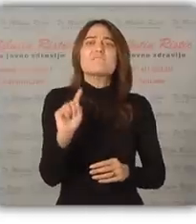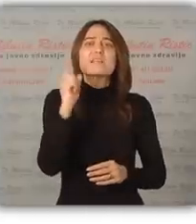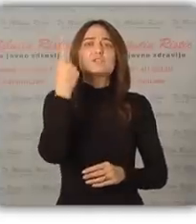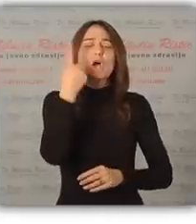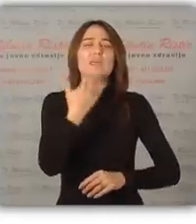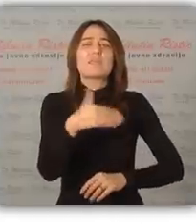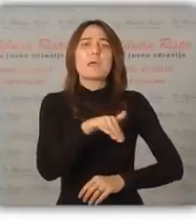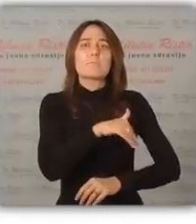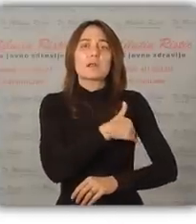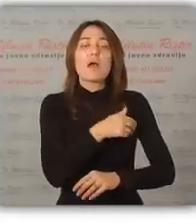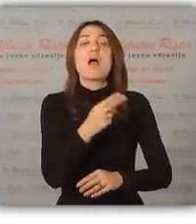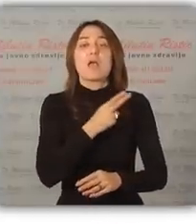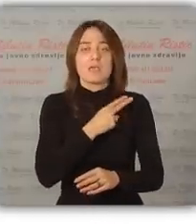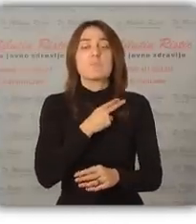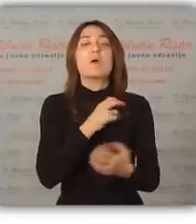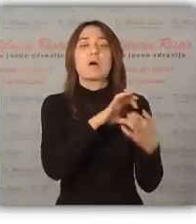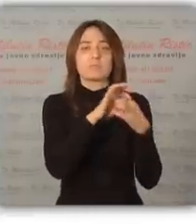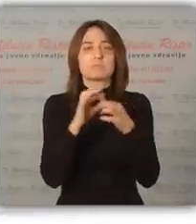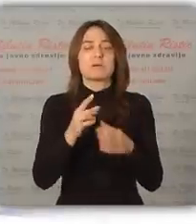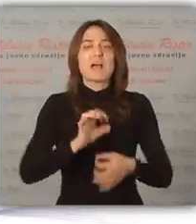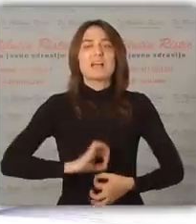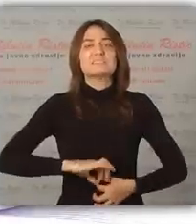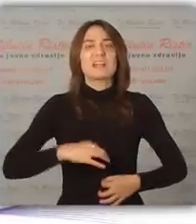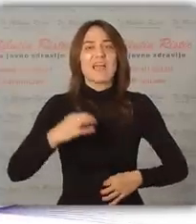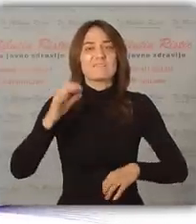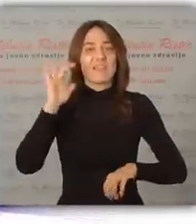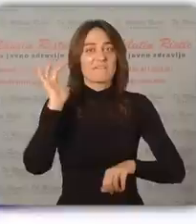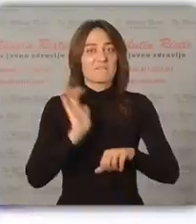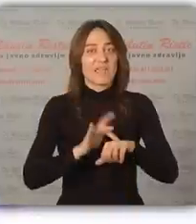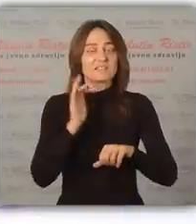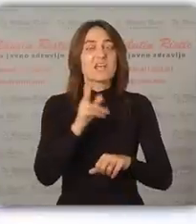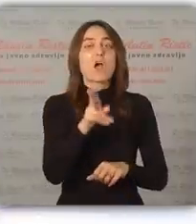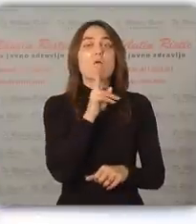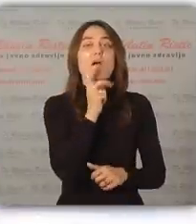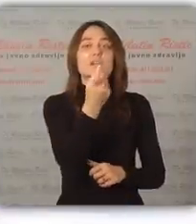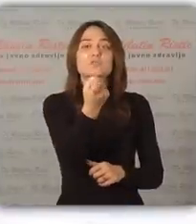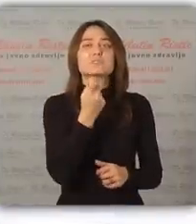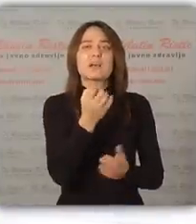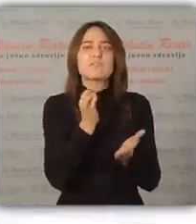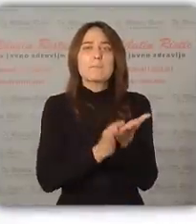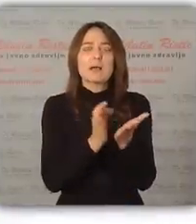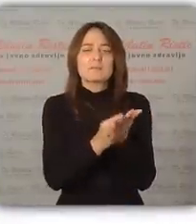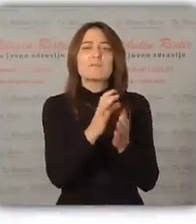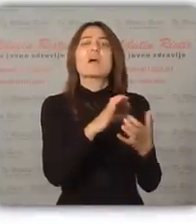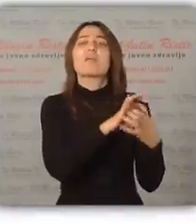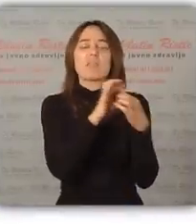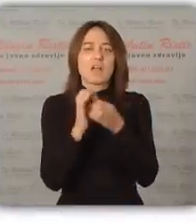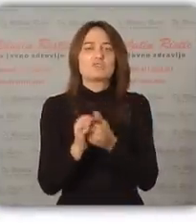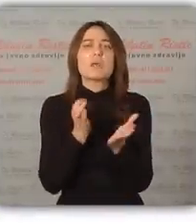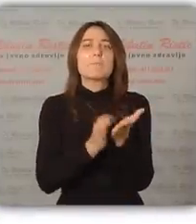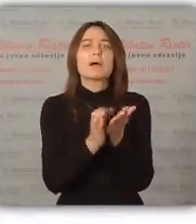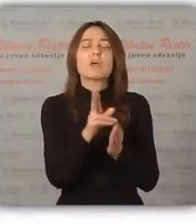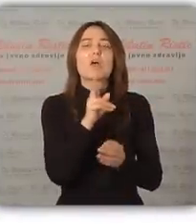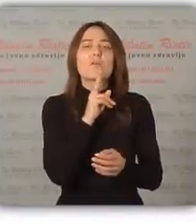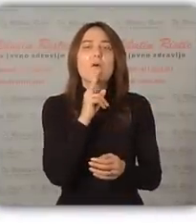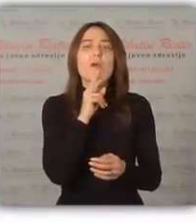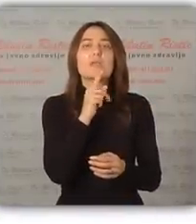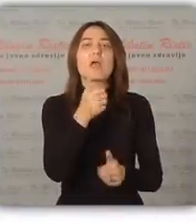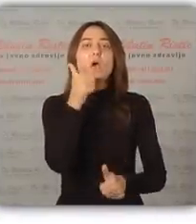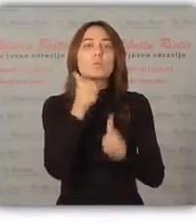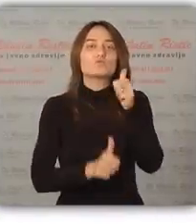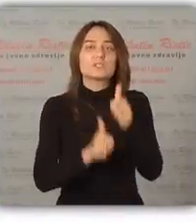tako jako visokih temperatura imali česte te crevne infekcije koje su izazvane bakterijom. Najčešća bakterija